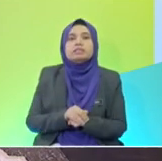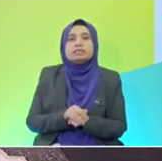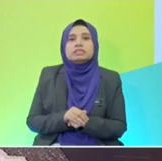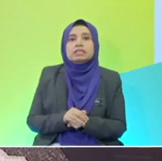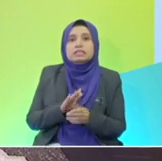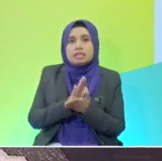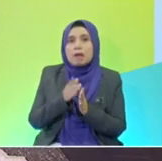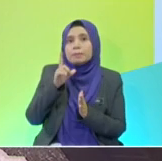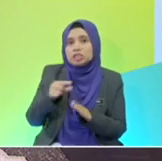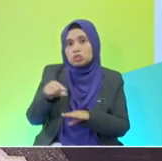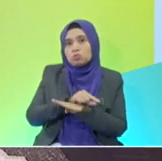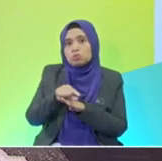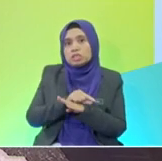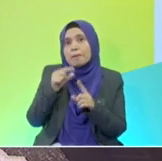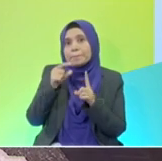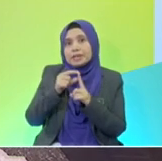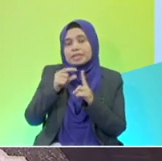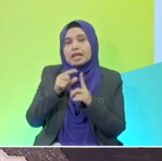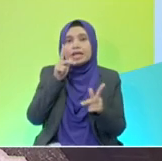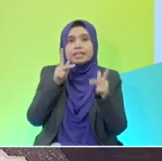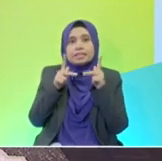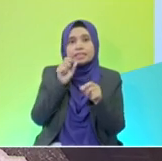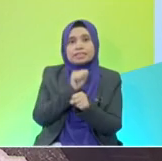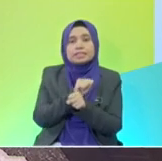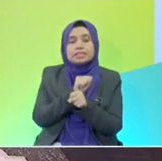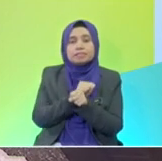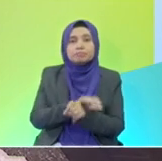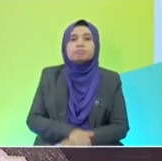Messi menggunakan perkataan kartu kecil